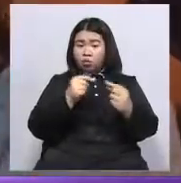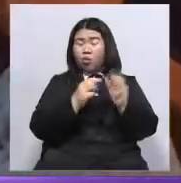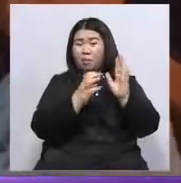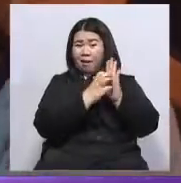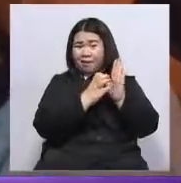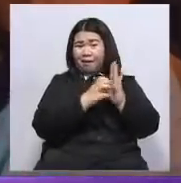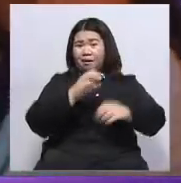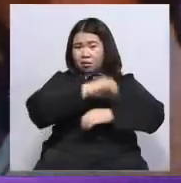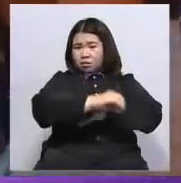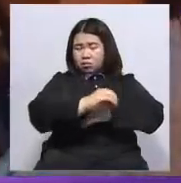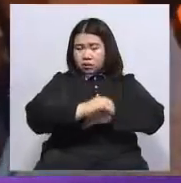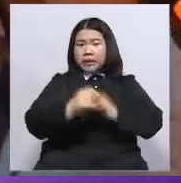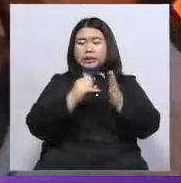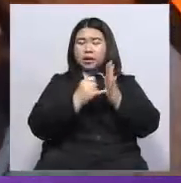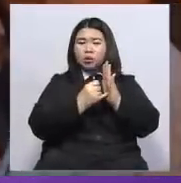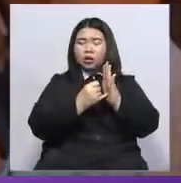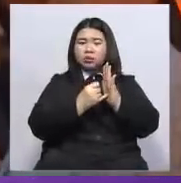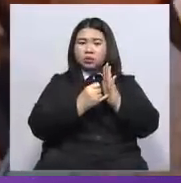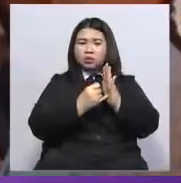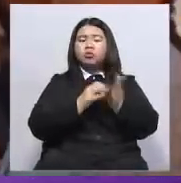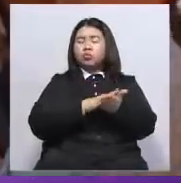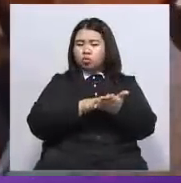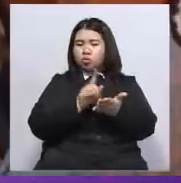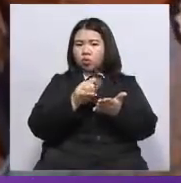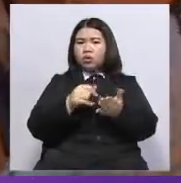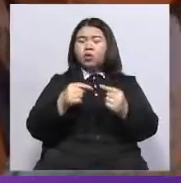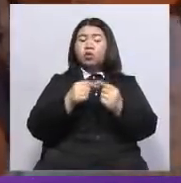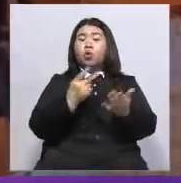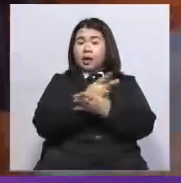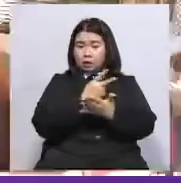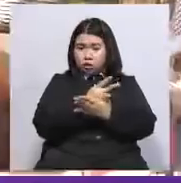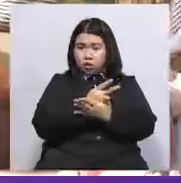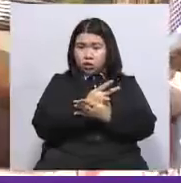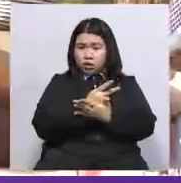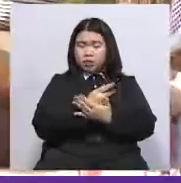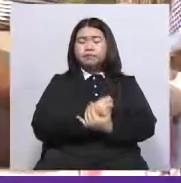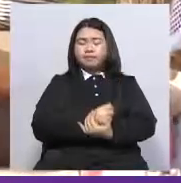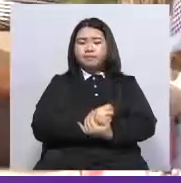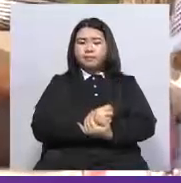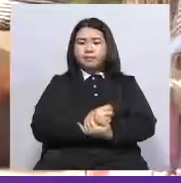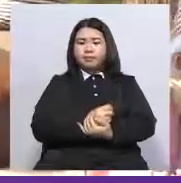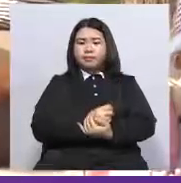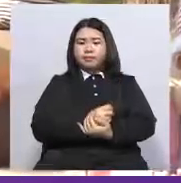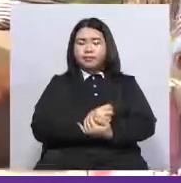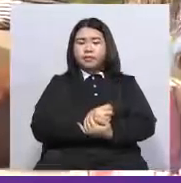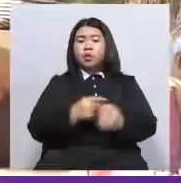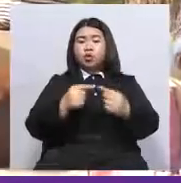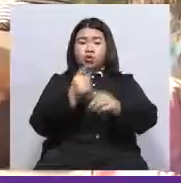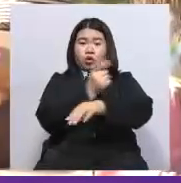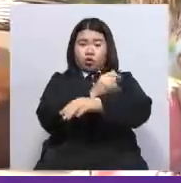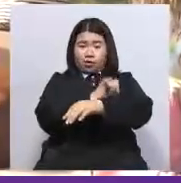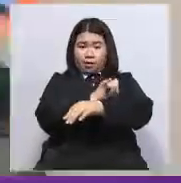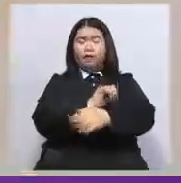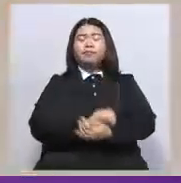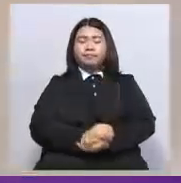กลางนะคะไม่ว่าจะเป็นจังหวัดระยองขออภัยค่ะจังหวัดกาญจนบุรีนะคะแล้วก็จังหวัดพระนครศรีอยุธ